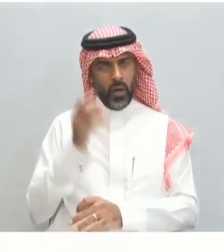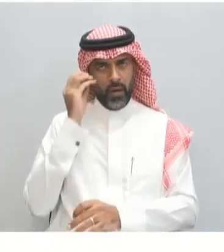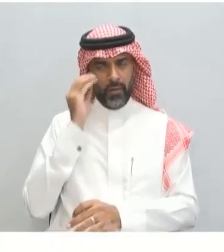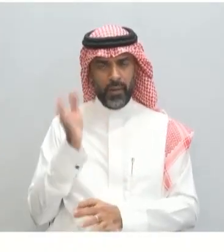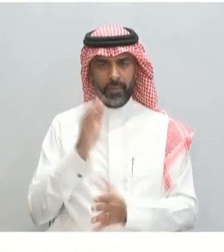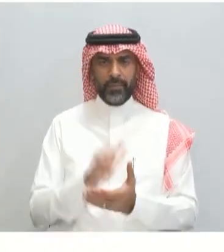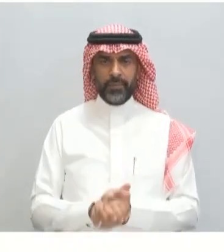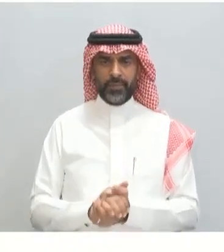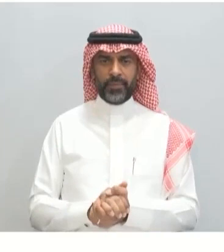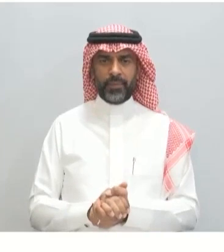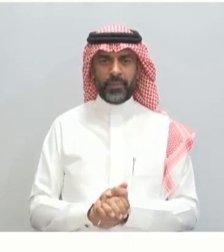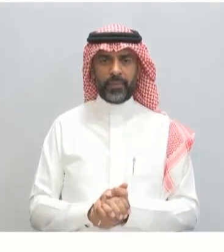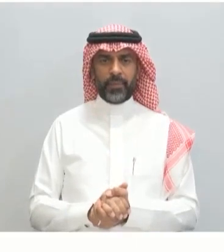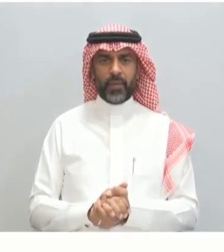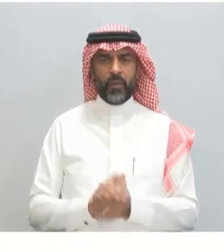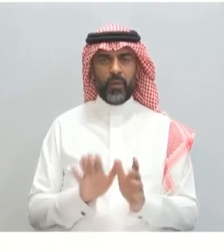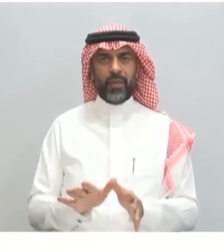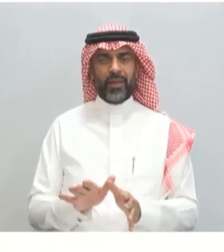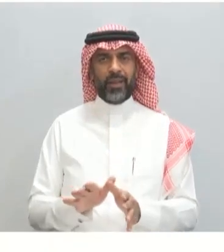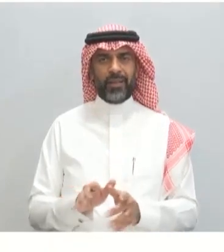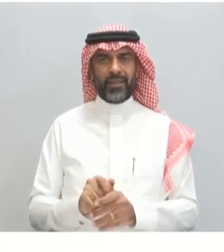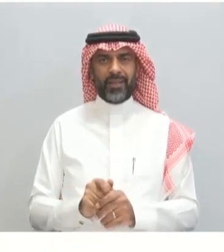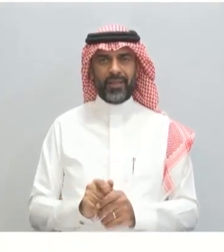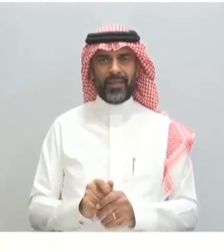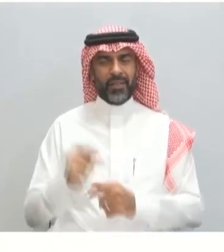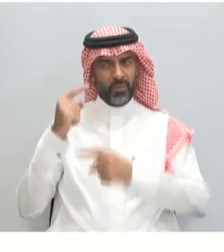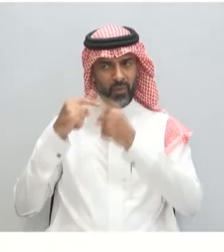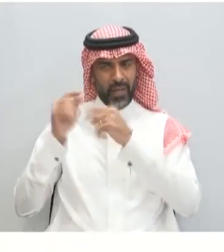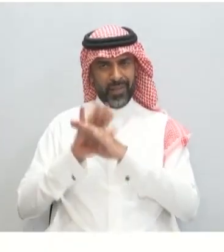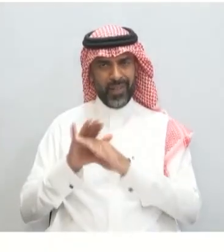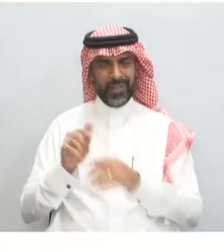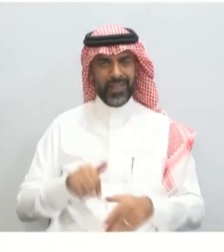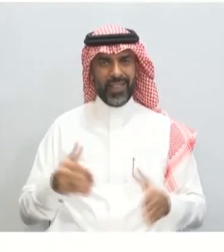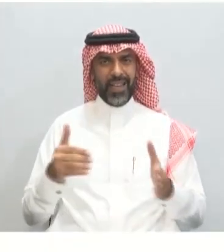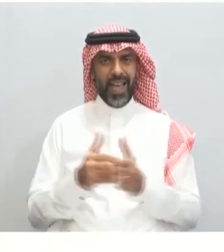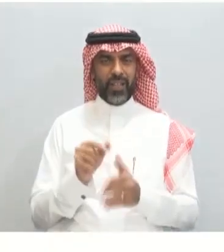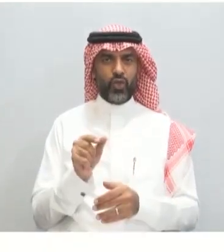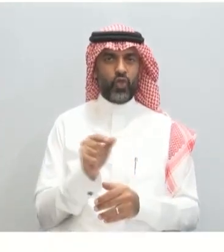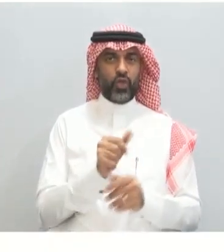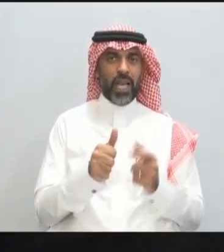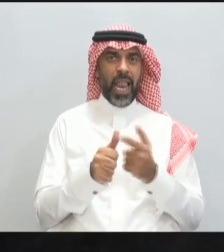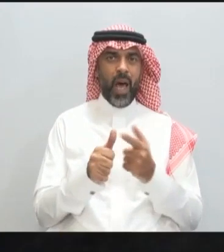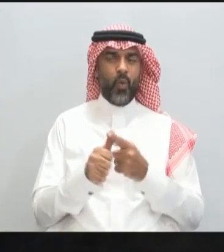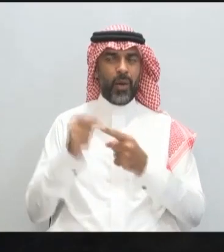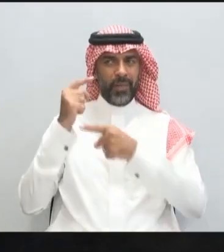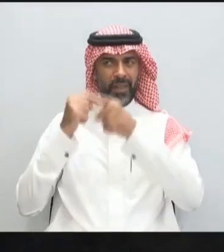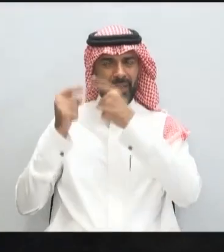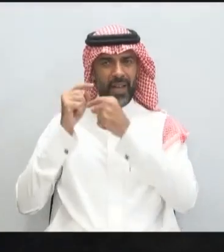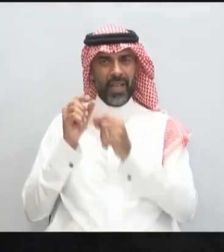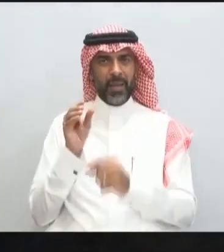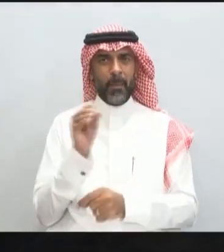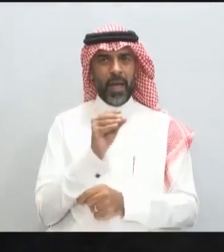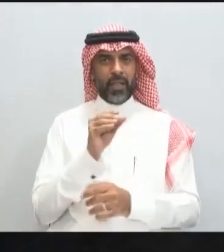التضاريسي اذا وبذلك ابنائي وبناتي الطلاب ننهي انا وانتم الجزء الاول من اثراءات ماده